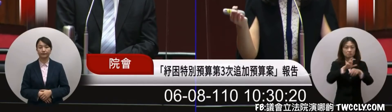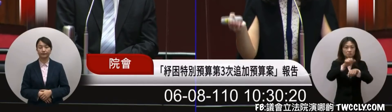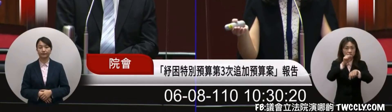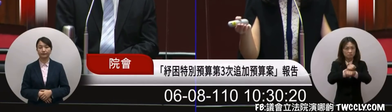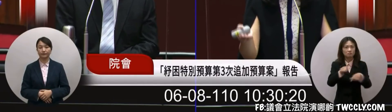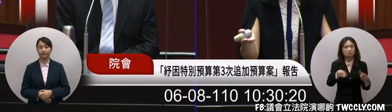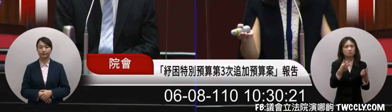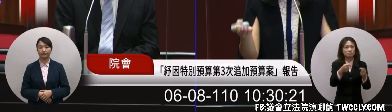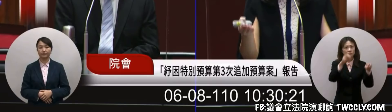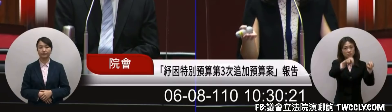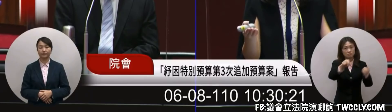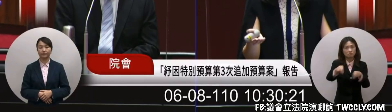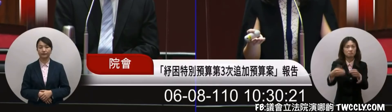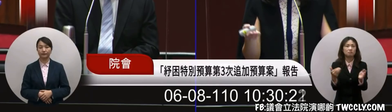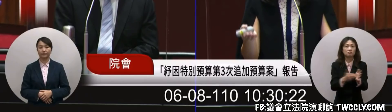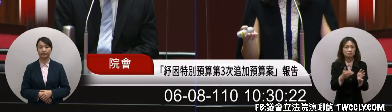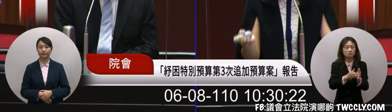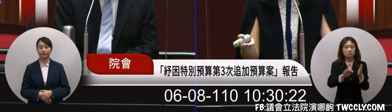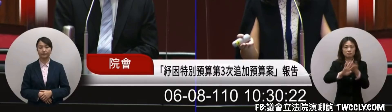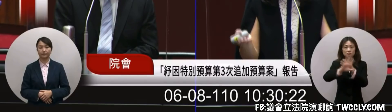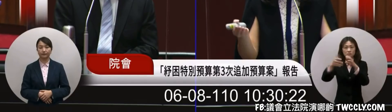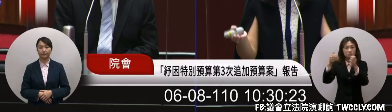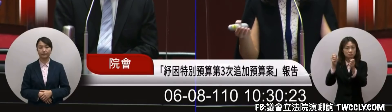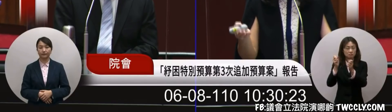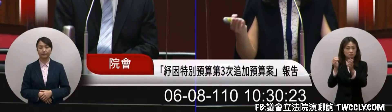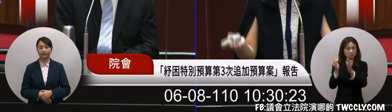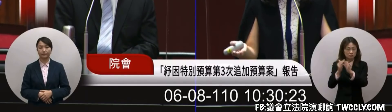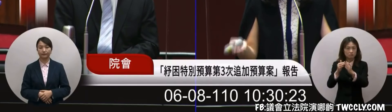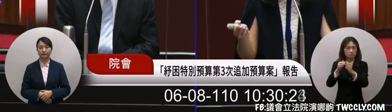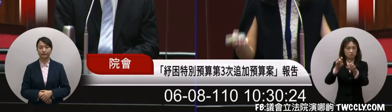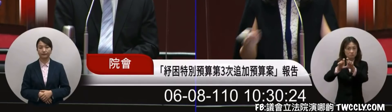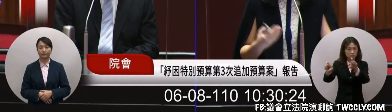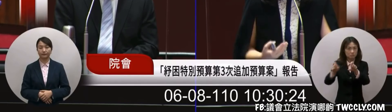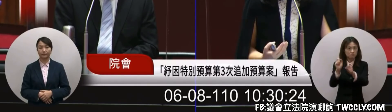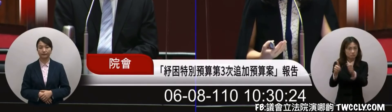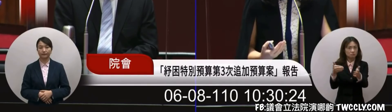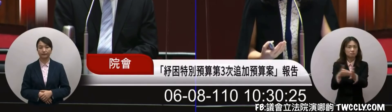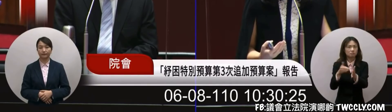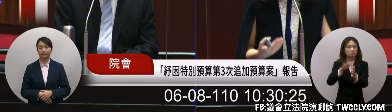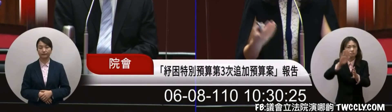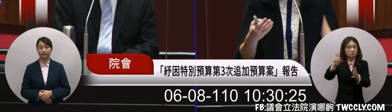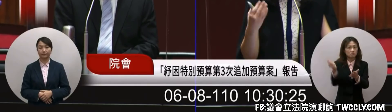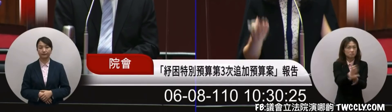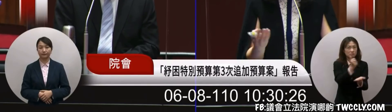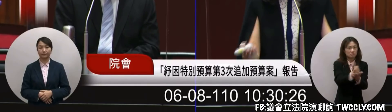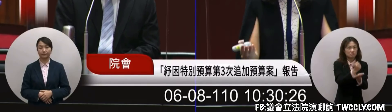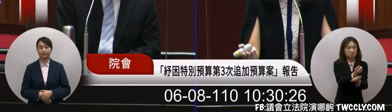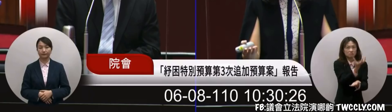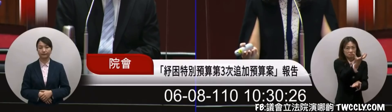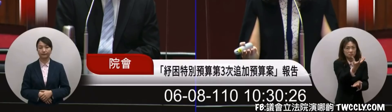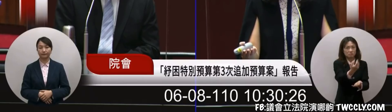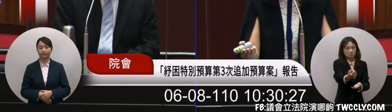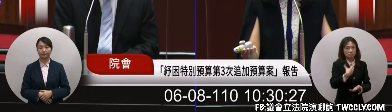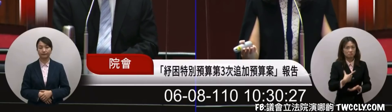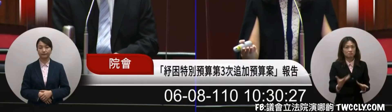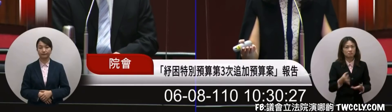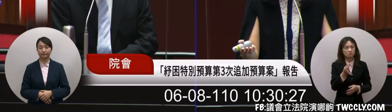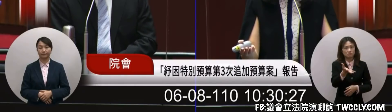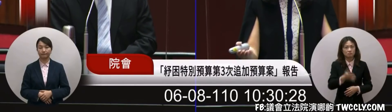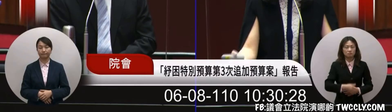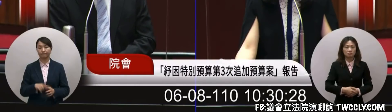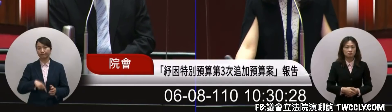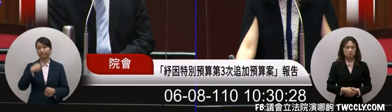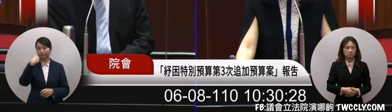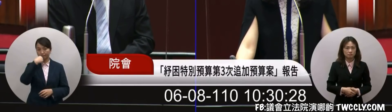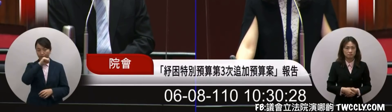样也都有签约采购其他国家生产的疫苗，但他们的到货率就明显比我们高。那这个到底是什么困难点？